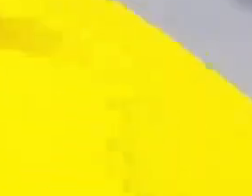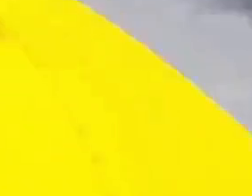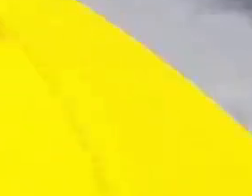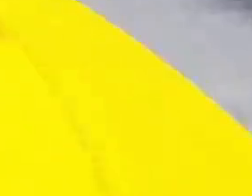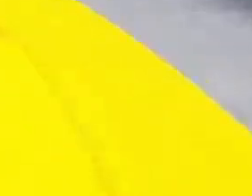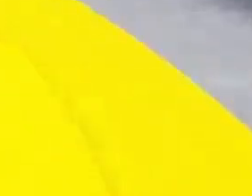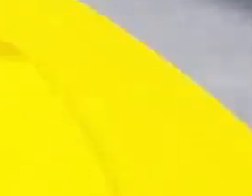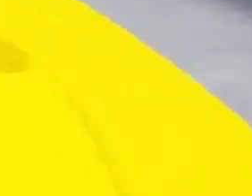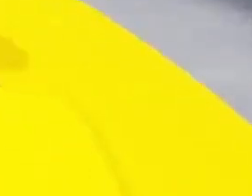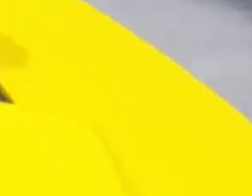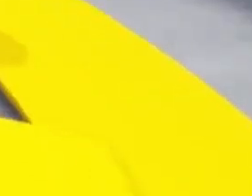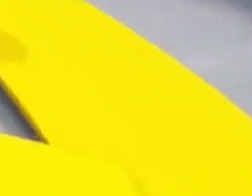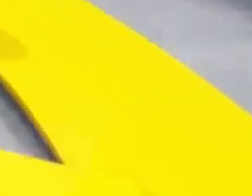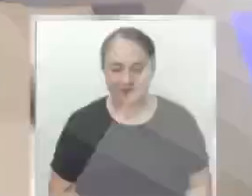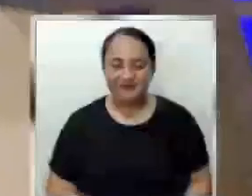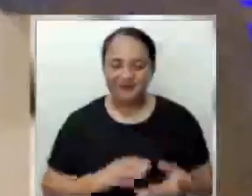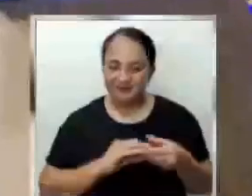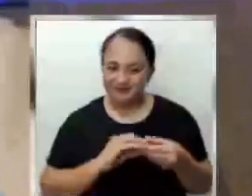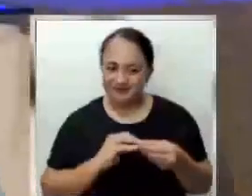Chika in a